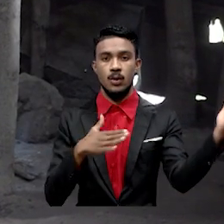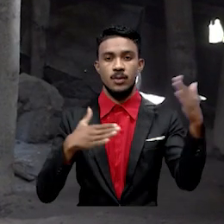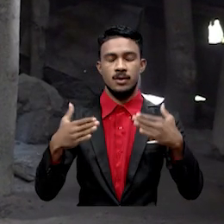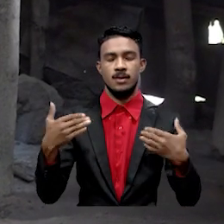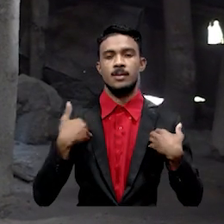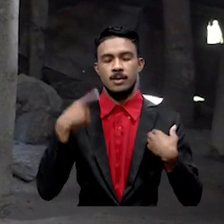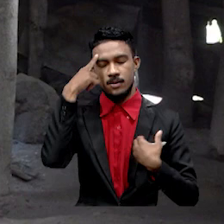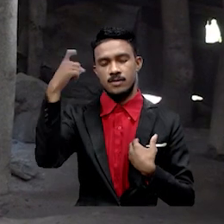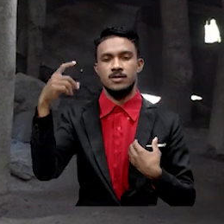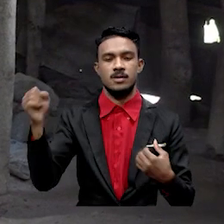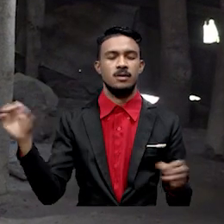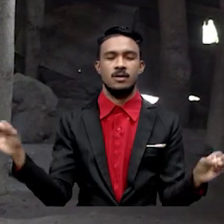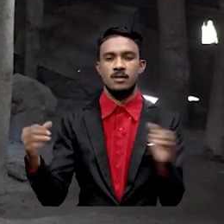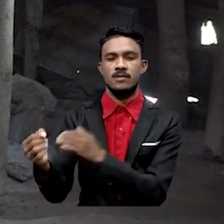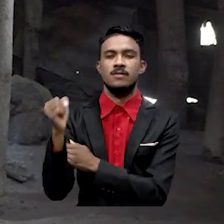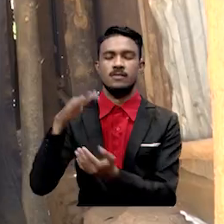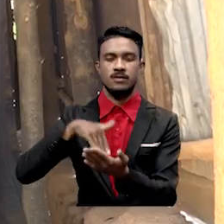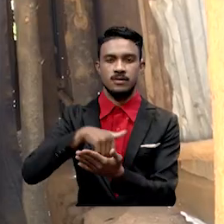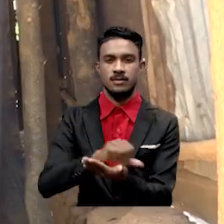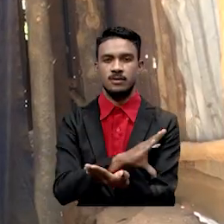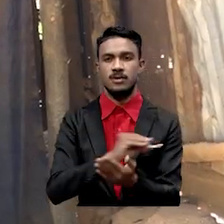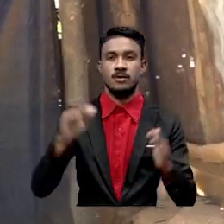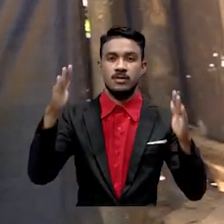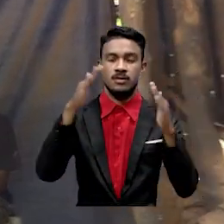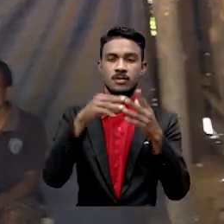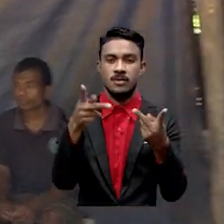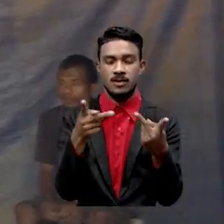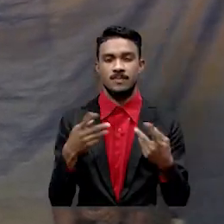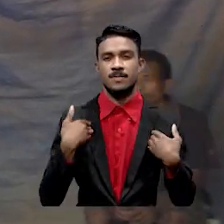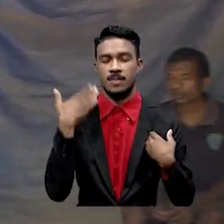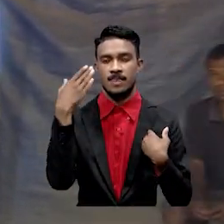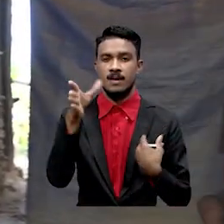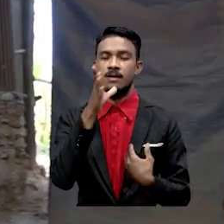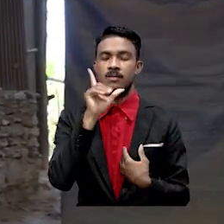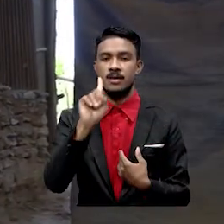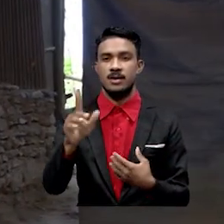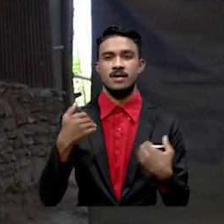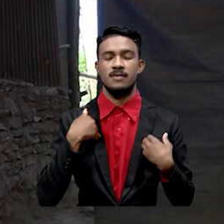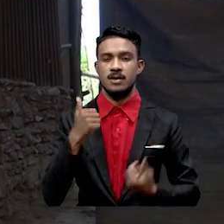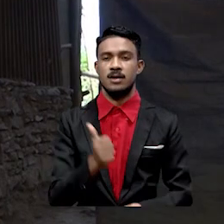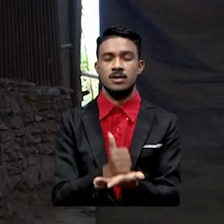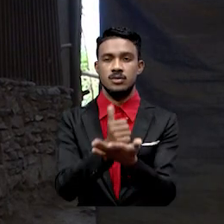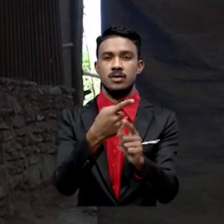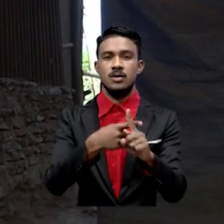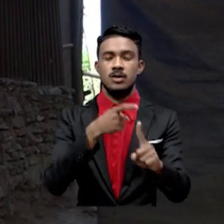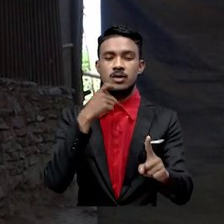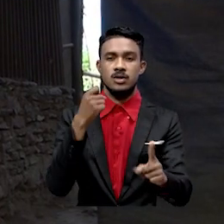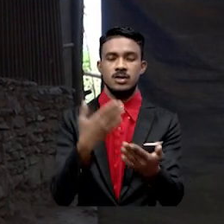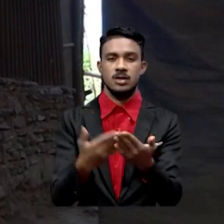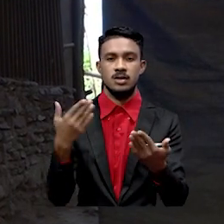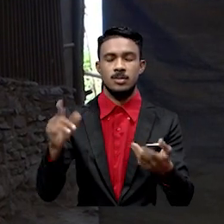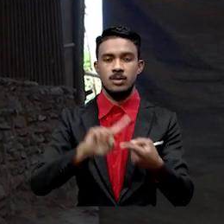mehi ne. Uma simples nebe da daun ne, inam faluk ne horik ba, hetang apoyu material husi vizinu ida nebe basic